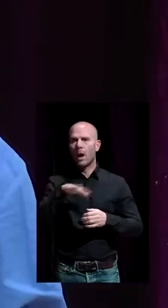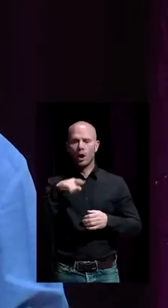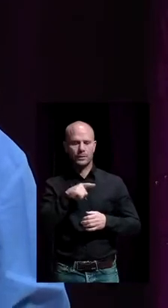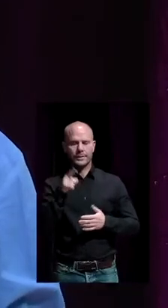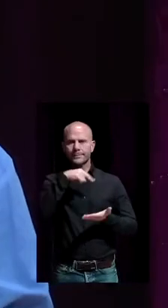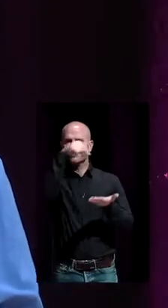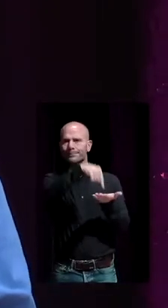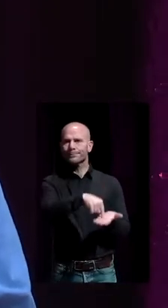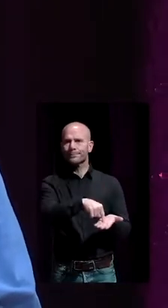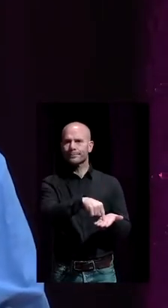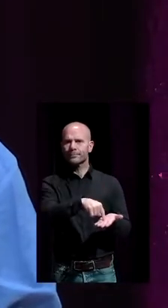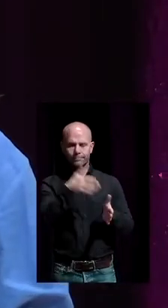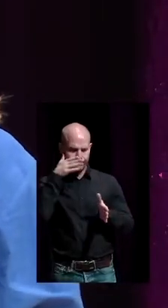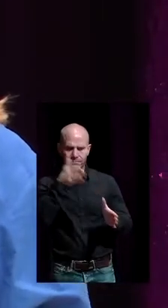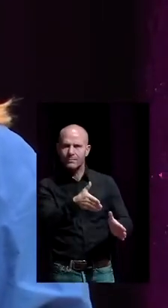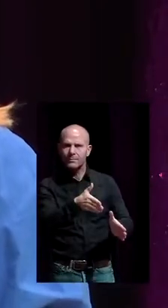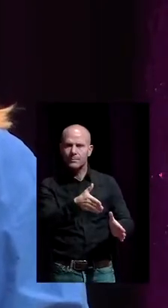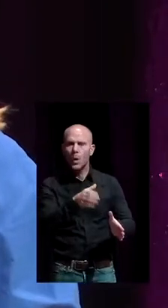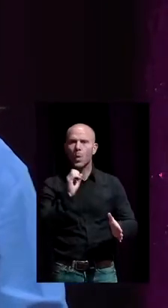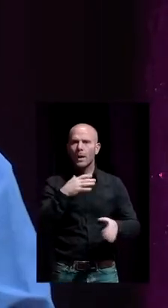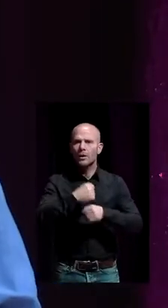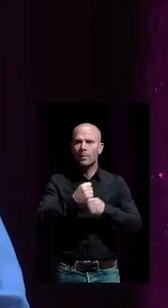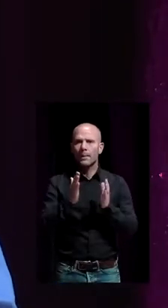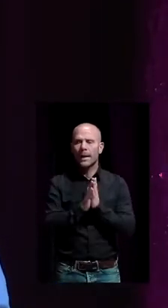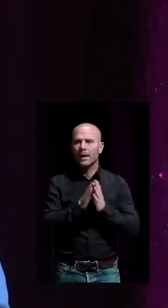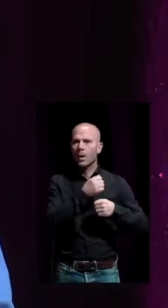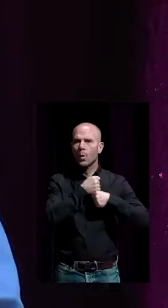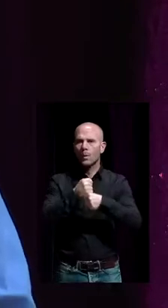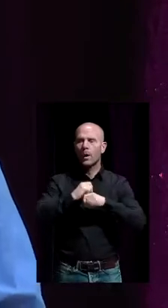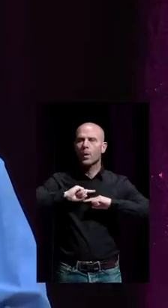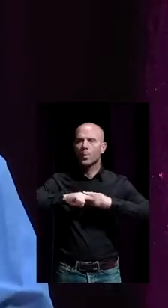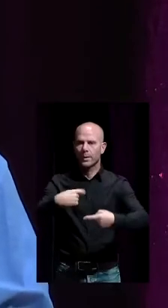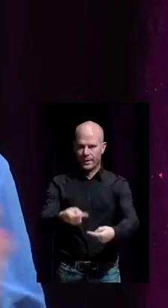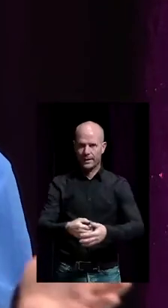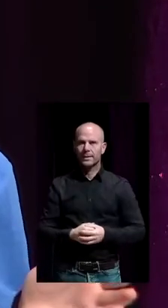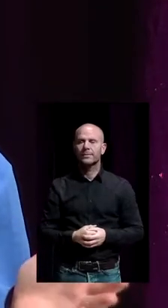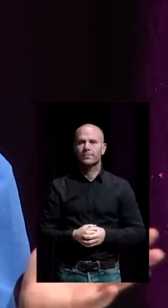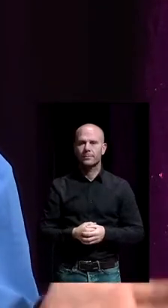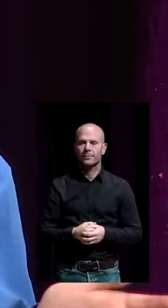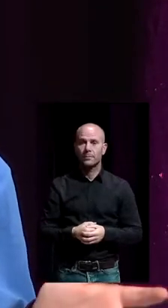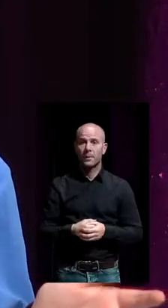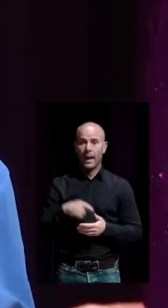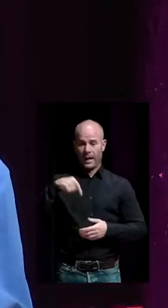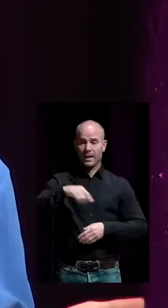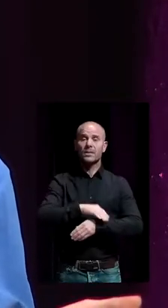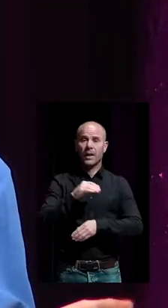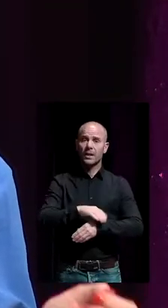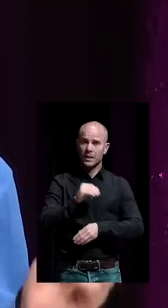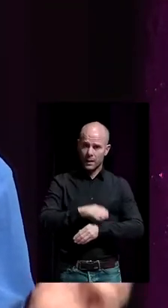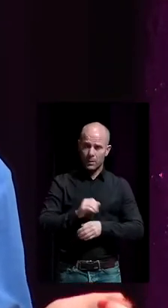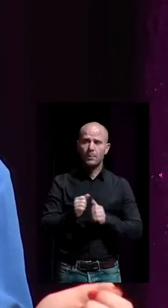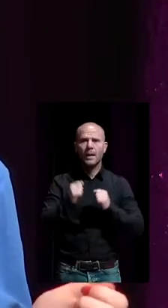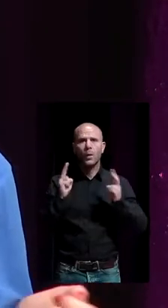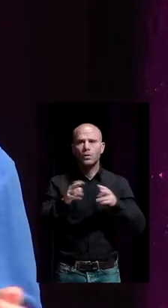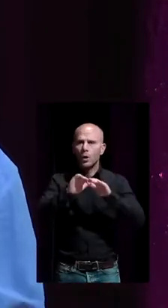centrum när vi arbetar med hållbar utveckling. Såväl i vårt eget land här i Sverige